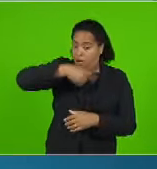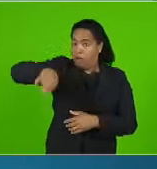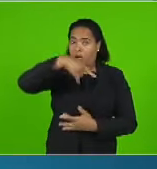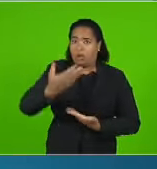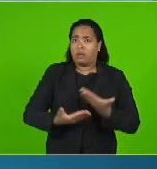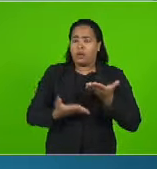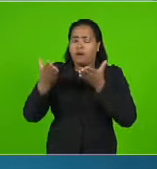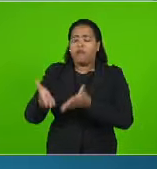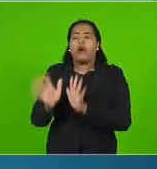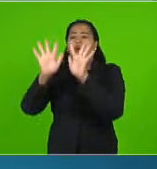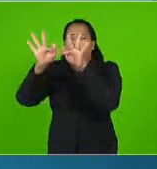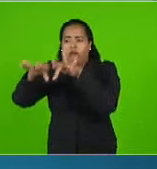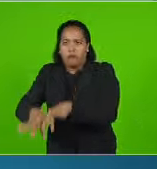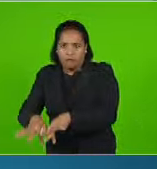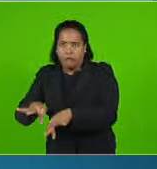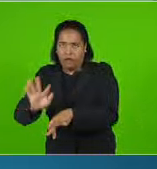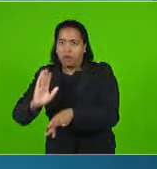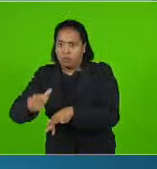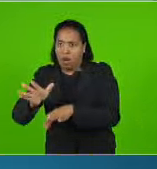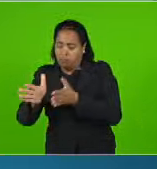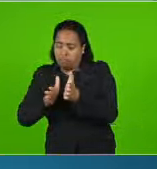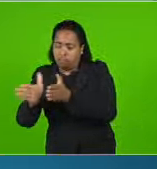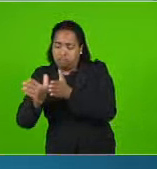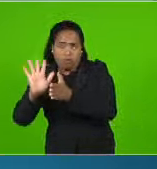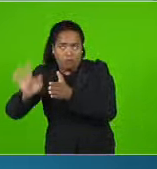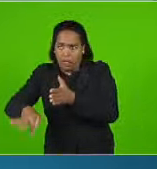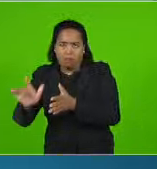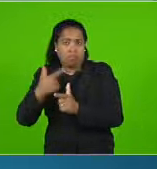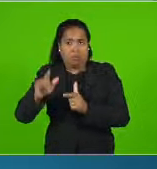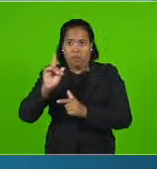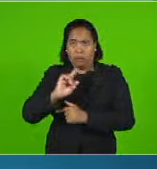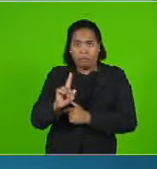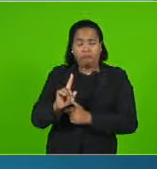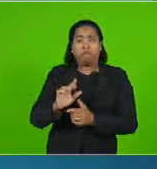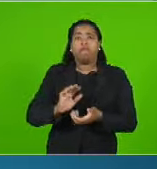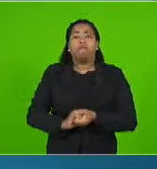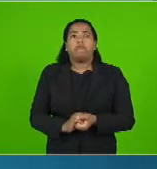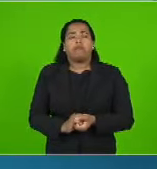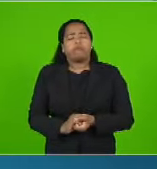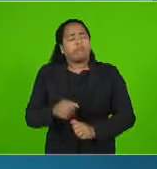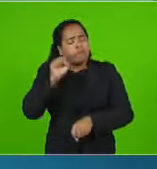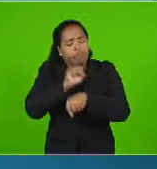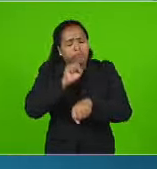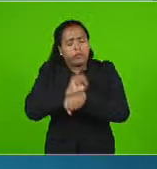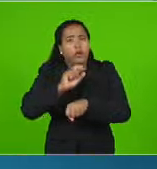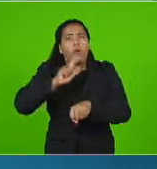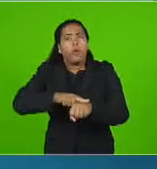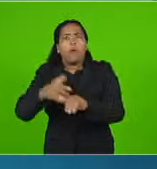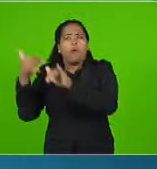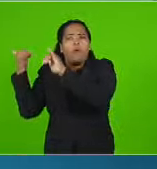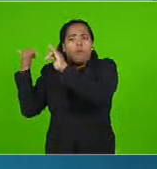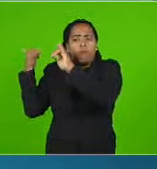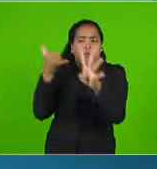заканчивается для церкви, ожидающей последние трубы. Это последний, это конец. И